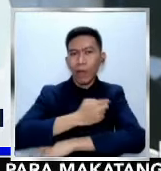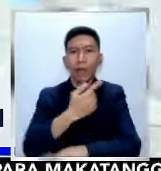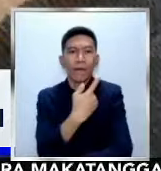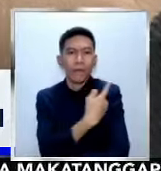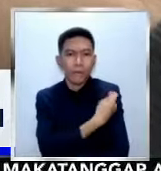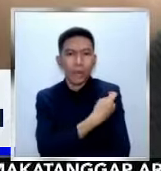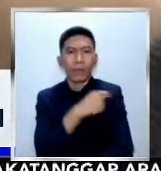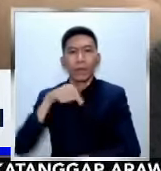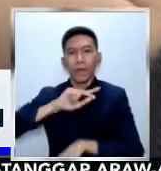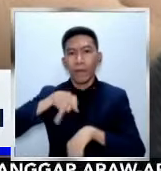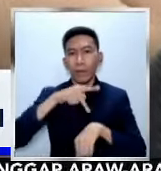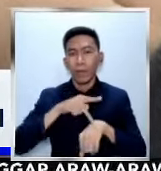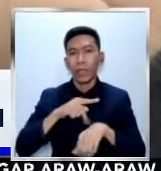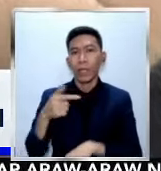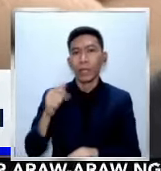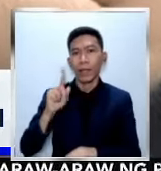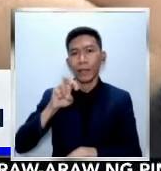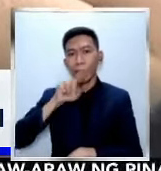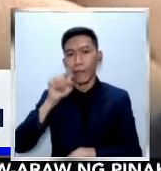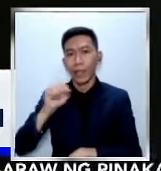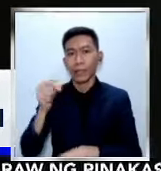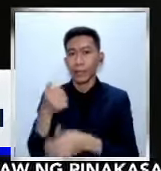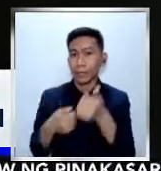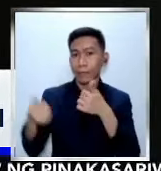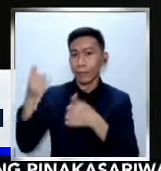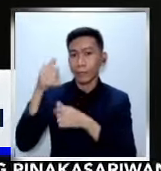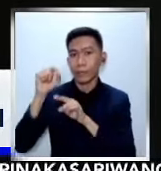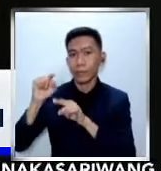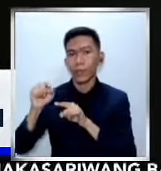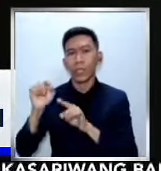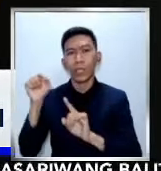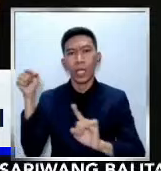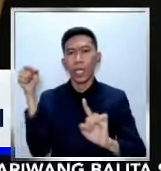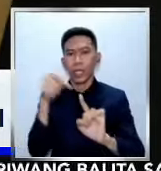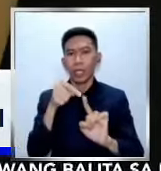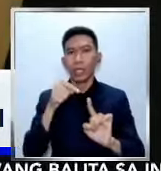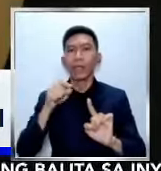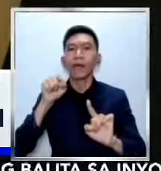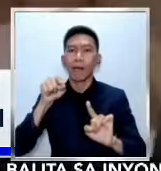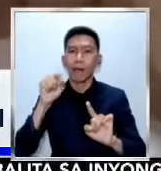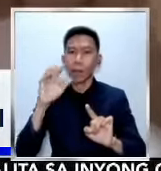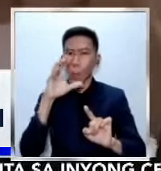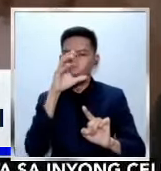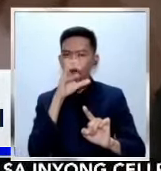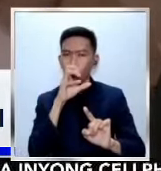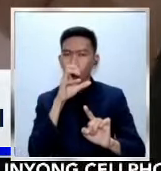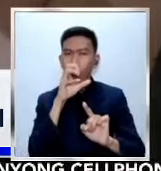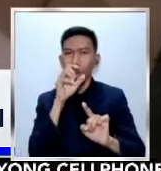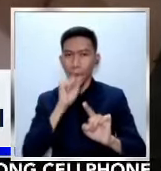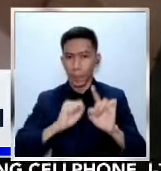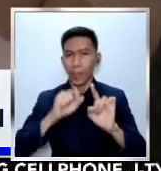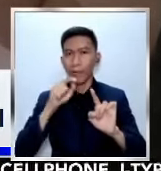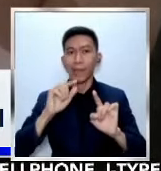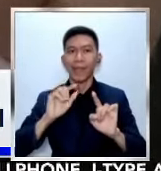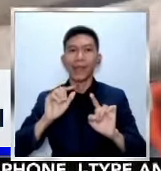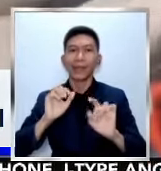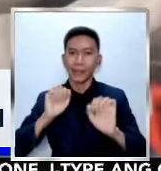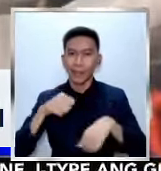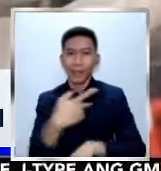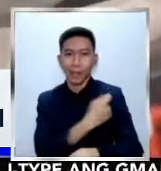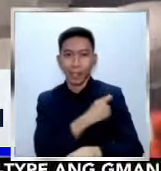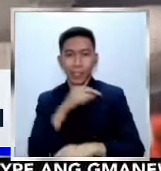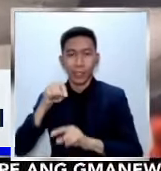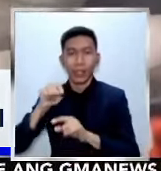Jr. Target mabakunahan ng 50 million sa ating eligible population sa bansa bago magpasko. At sa hanay naman ng mga healthcare worker at